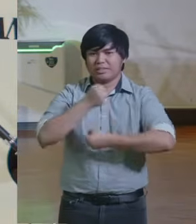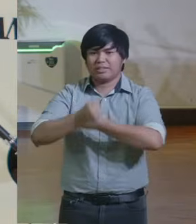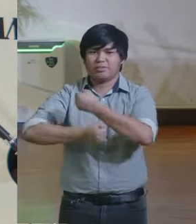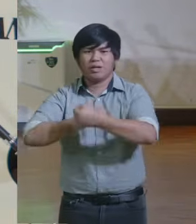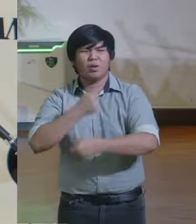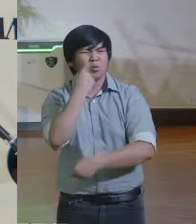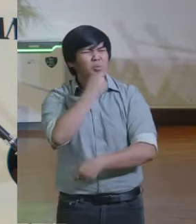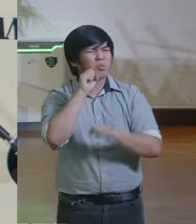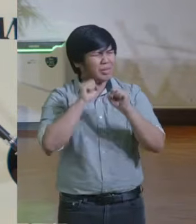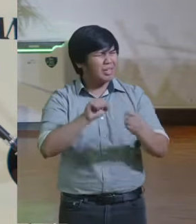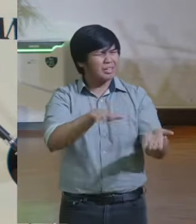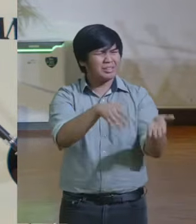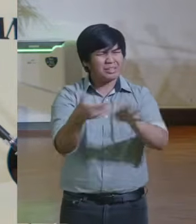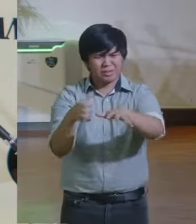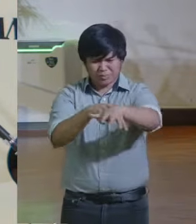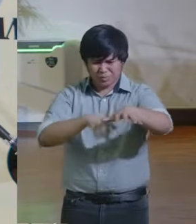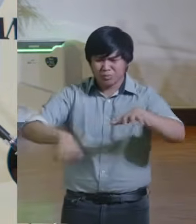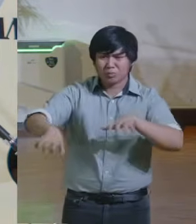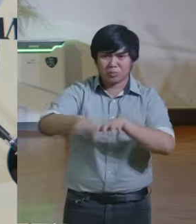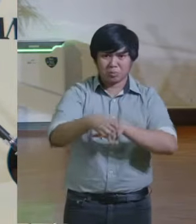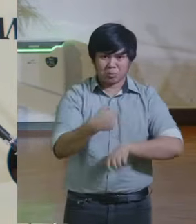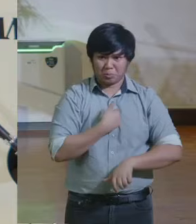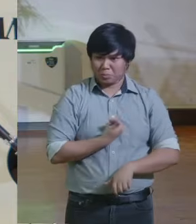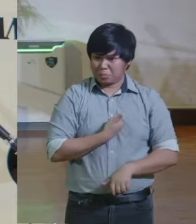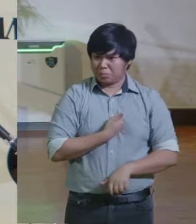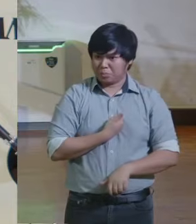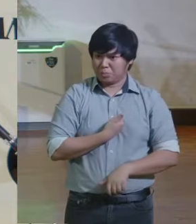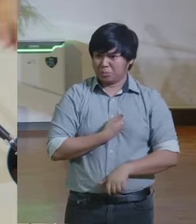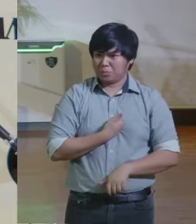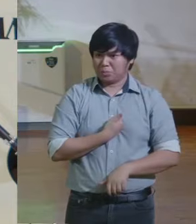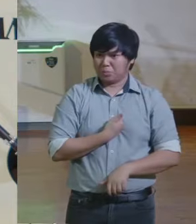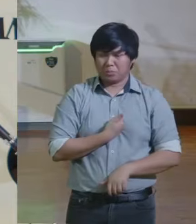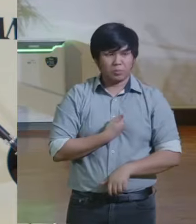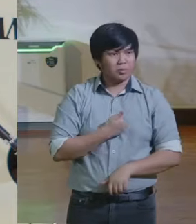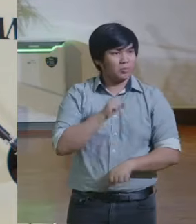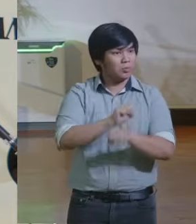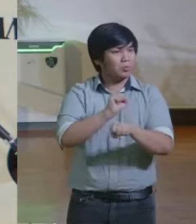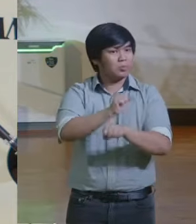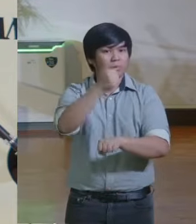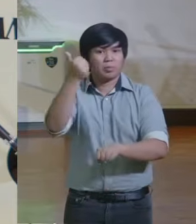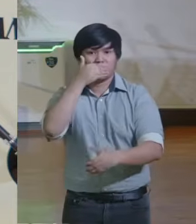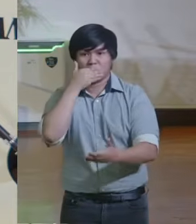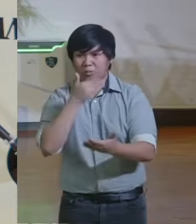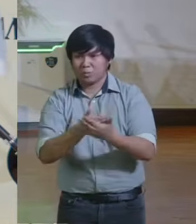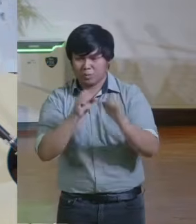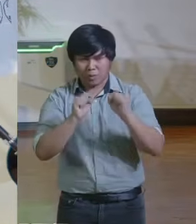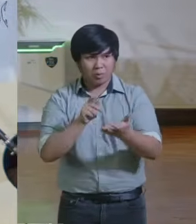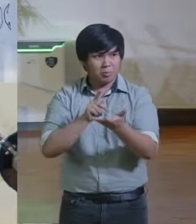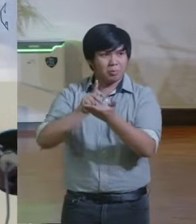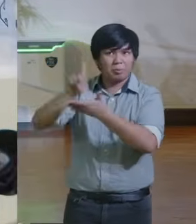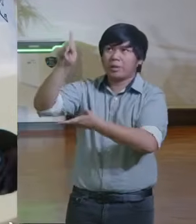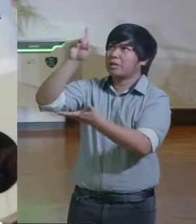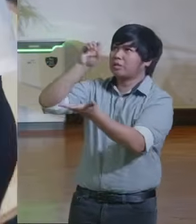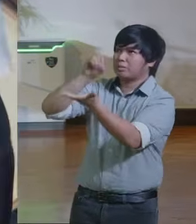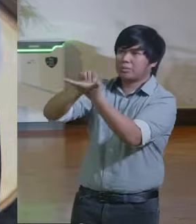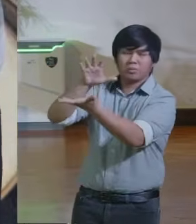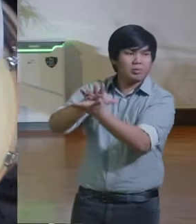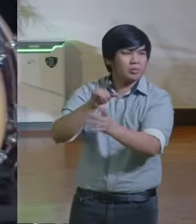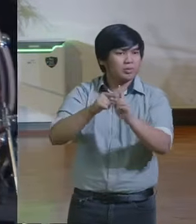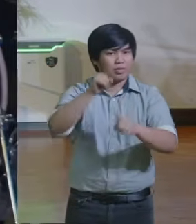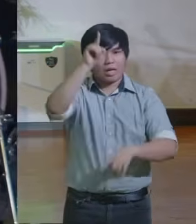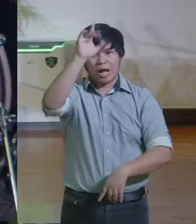kasalanan? Sarili natin? Merit ng iba? Pwedeng bayaran yung ating pagkakautang sa